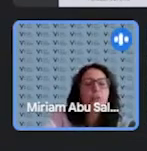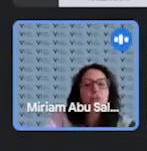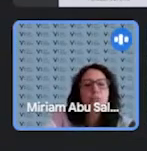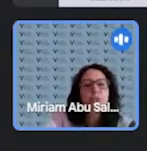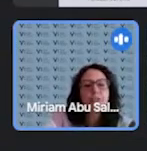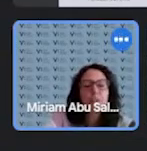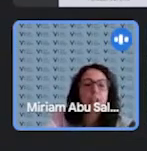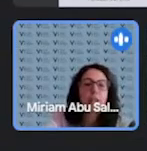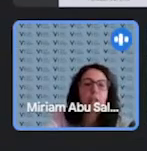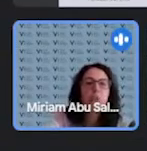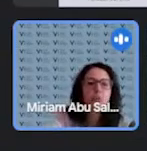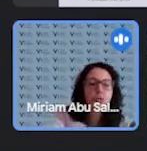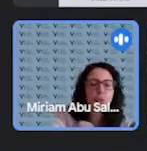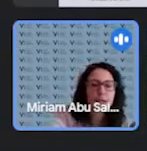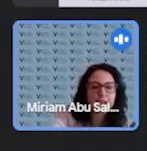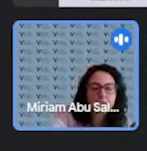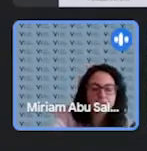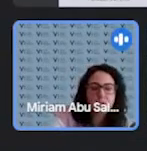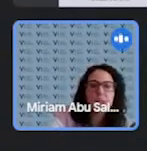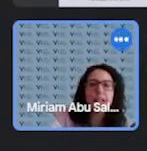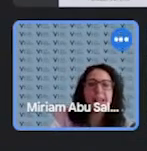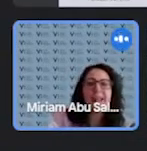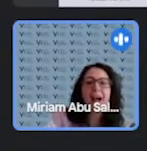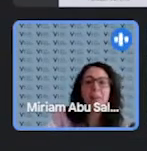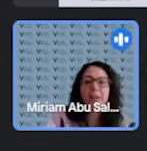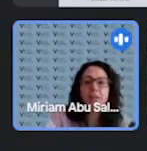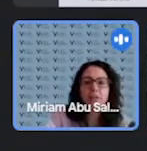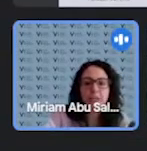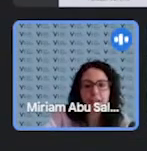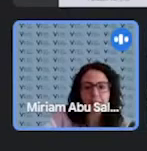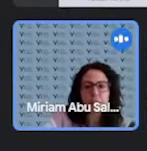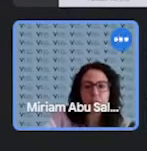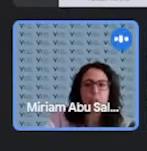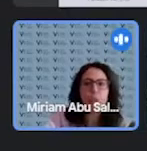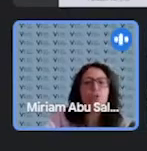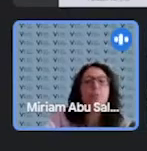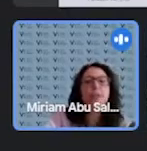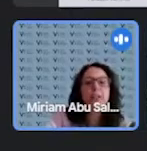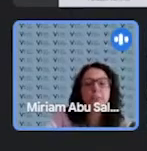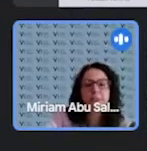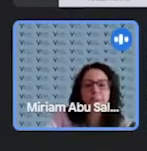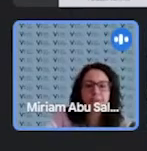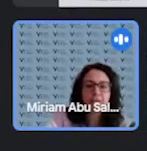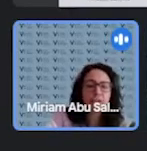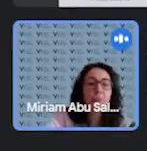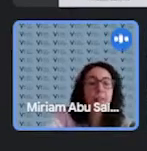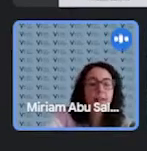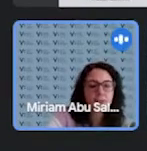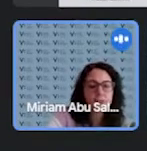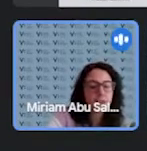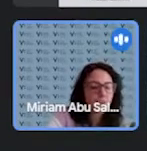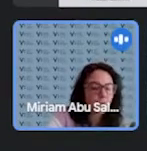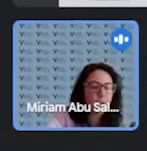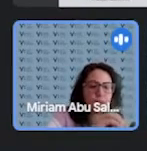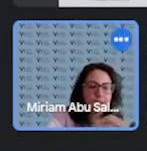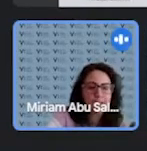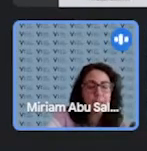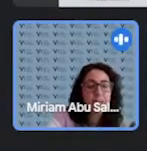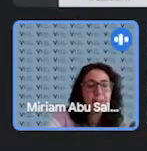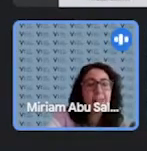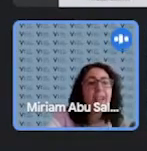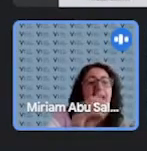è un percorso, possiamo dire, chiuso da un lato e aperto dall'altro. Chiuso perché potete mettervi nel mercato del